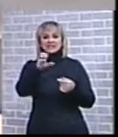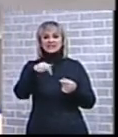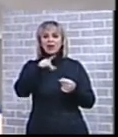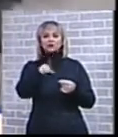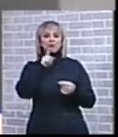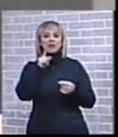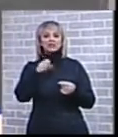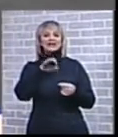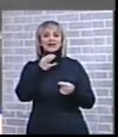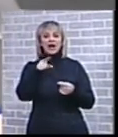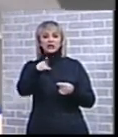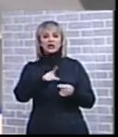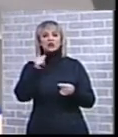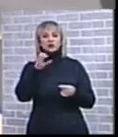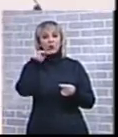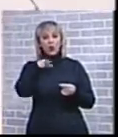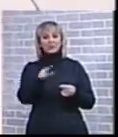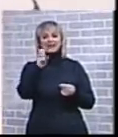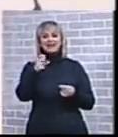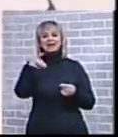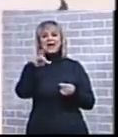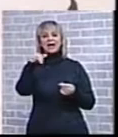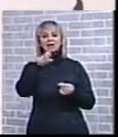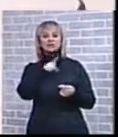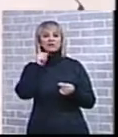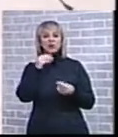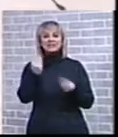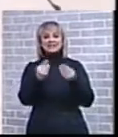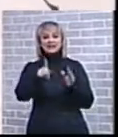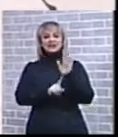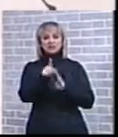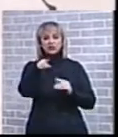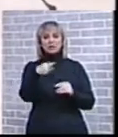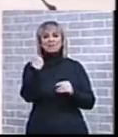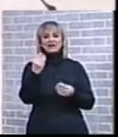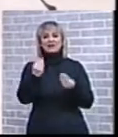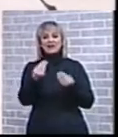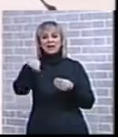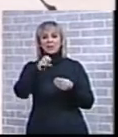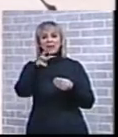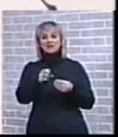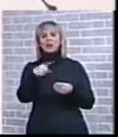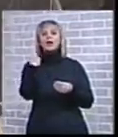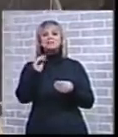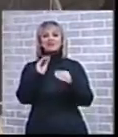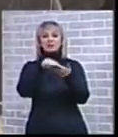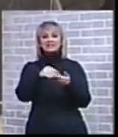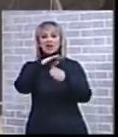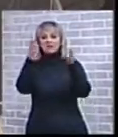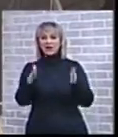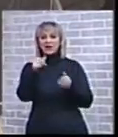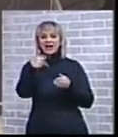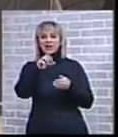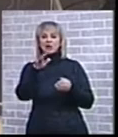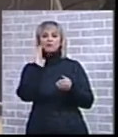от молодых до ранних, до матерых КХЛовцев. Именно молодость сыграла в начале первого финального матча. Первый же бросок по воротам